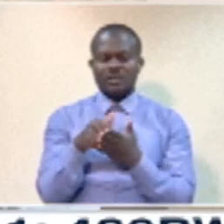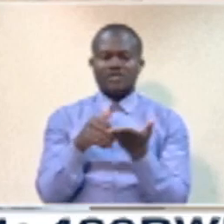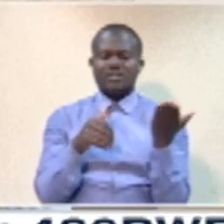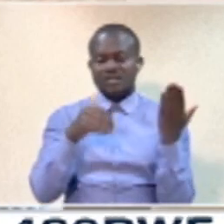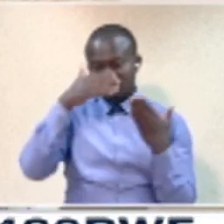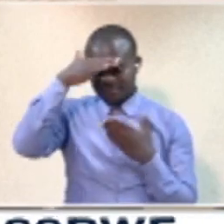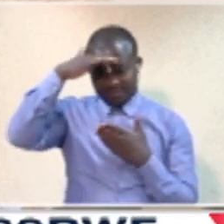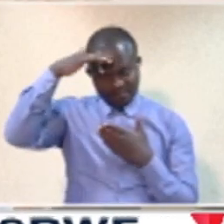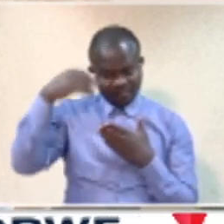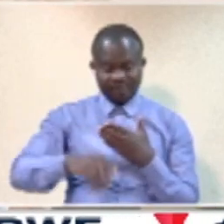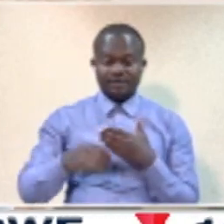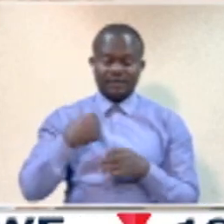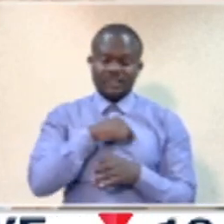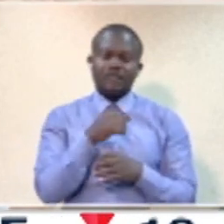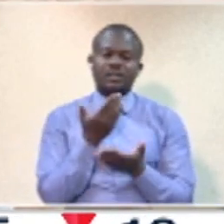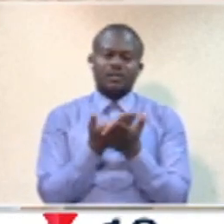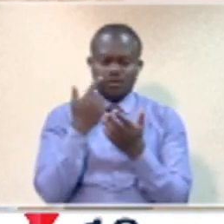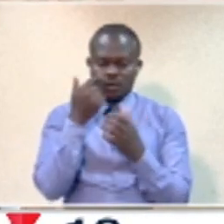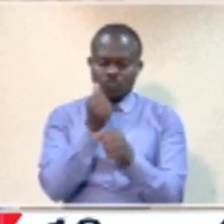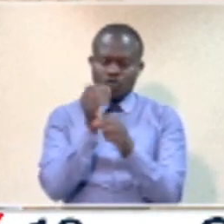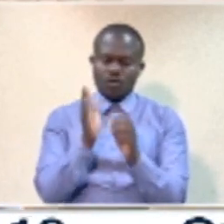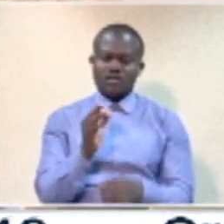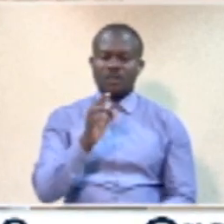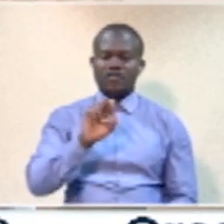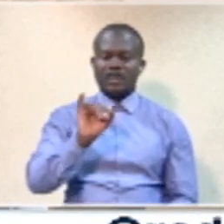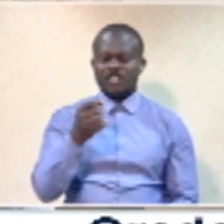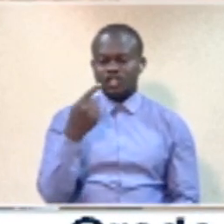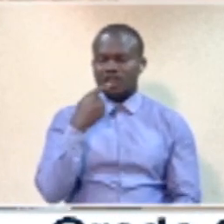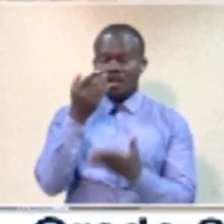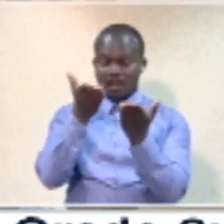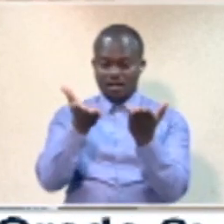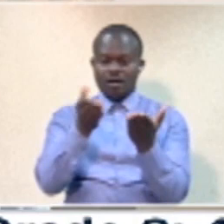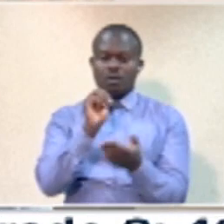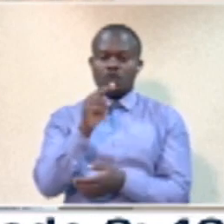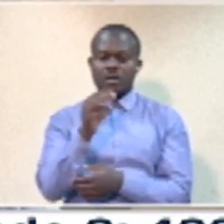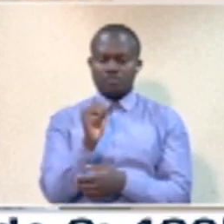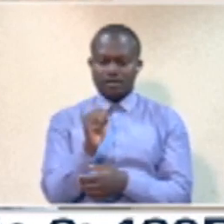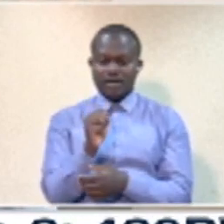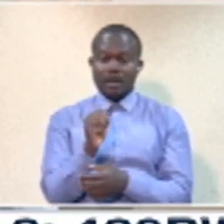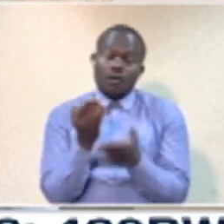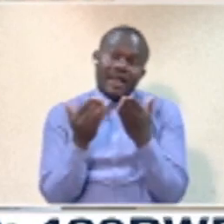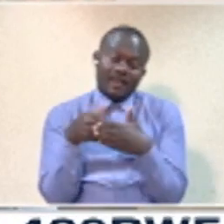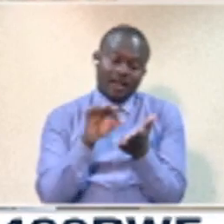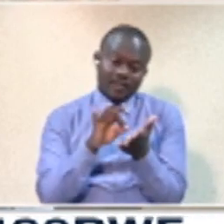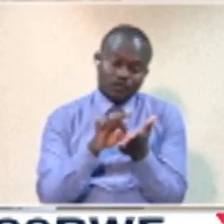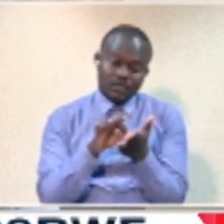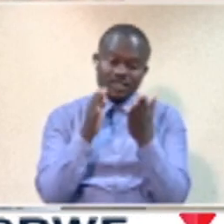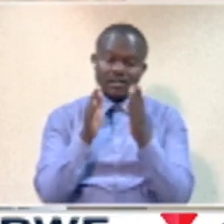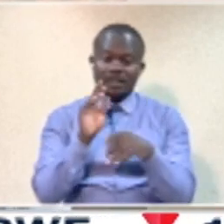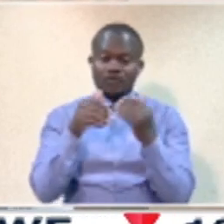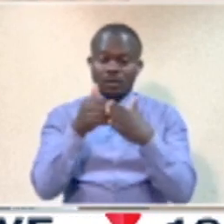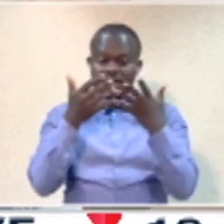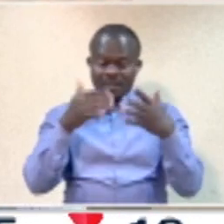uko twabona nk'umukozi wa farije akaba ari hano ku muhima noneho basa wenda akajya dusinyira tumaze